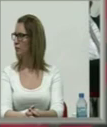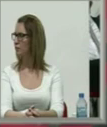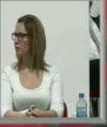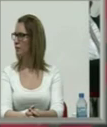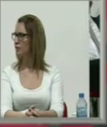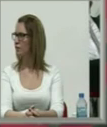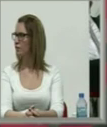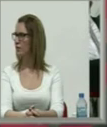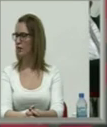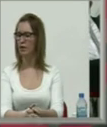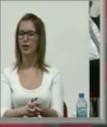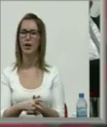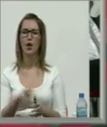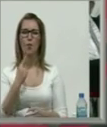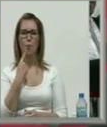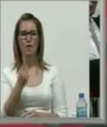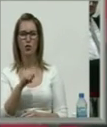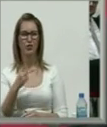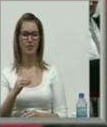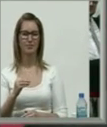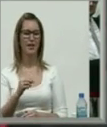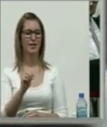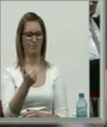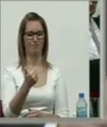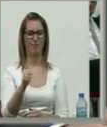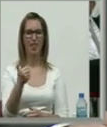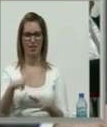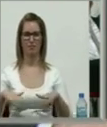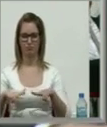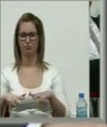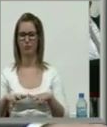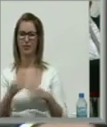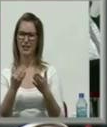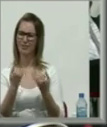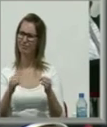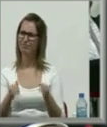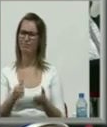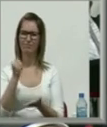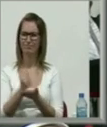raczej starają się nie zabierać głosu. W sprawach tego typu.